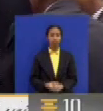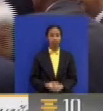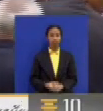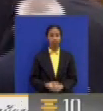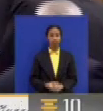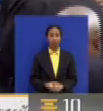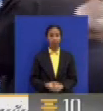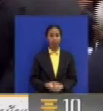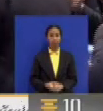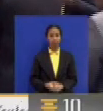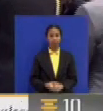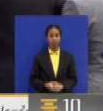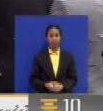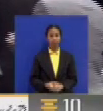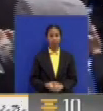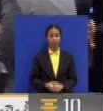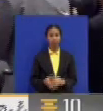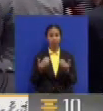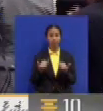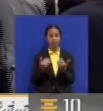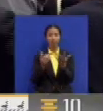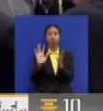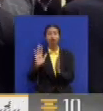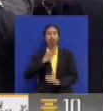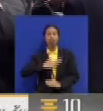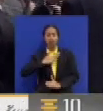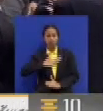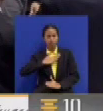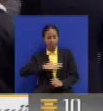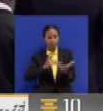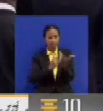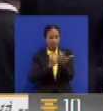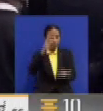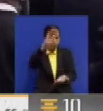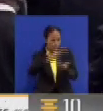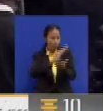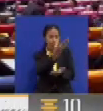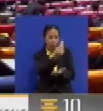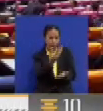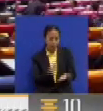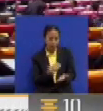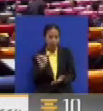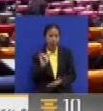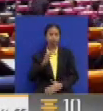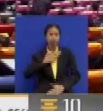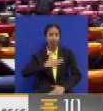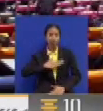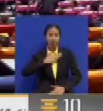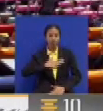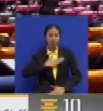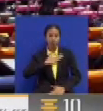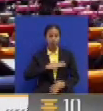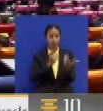แล้ว นับเสร็จแล้วค่ะเราลองไปดูเสียงดูบรรยากาศกันสักนิดนึงนะคะขอบคุณนะคะภาพแล้วก็การถ่าย